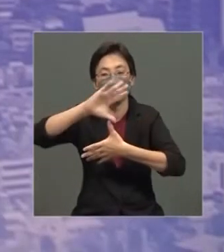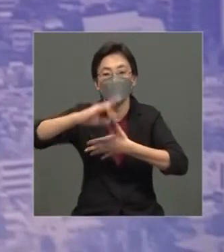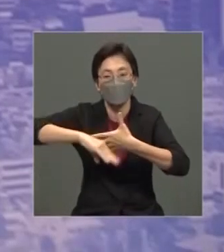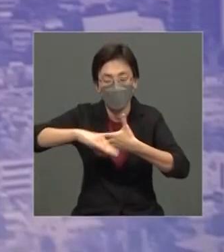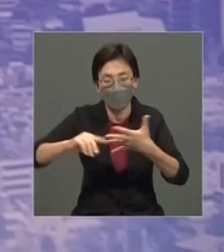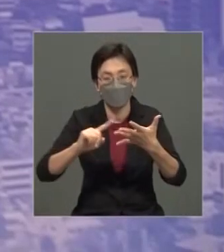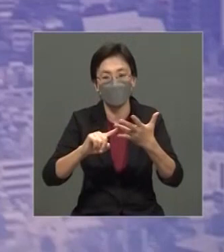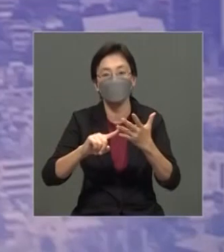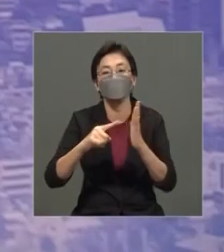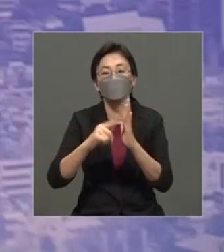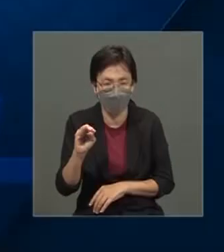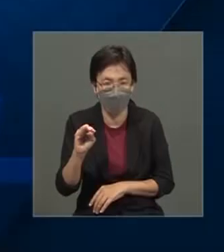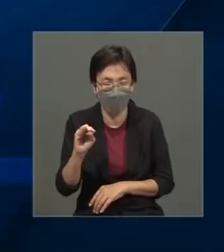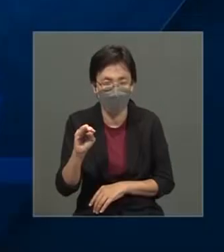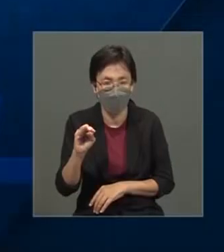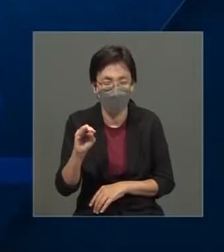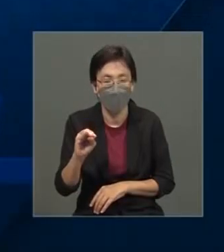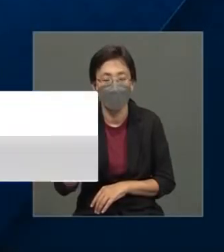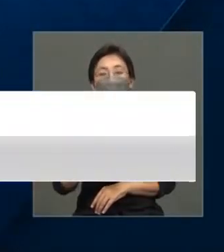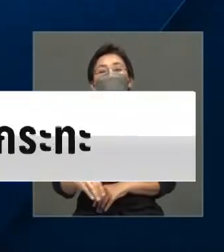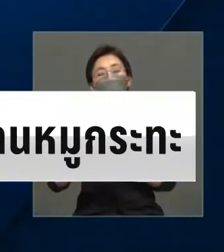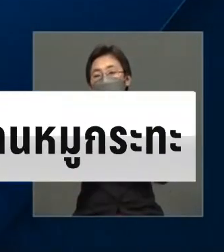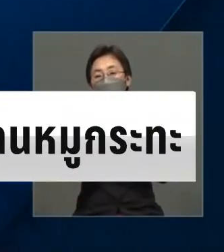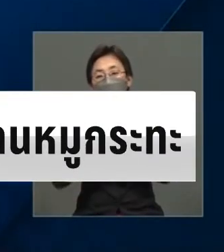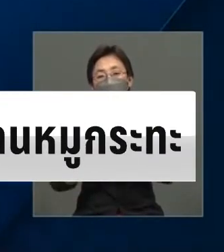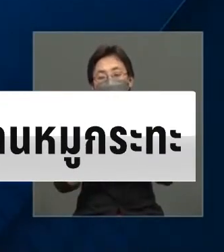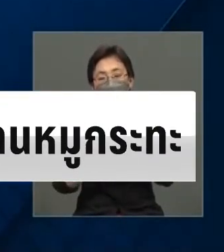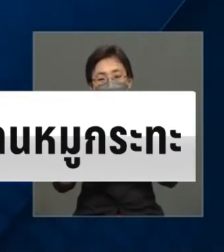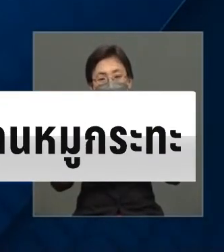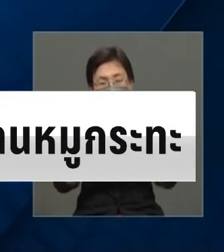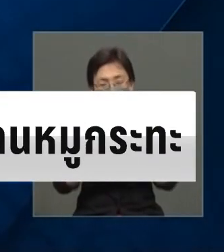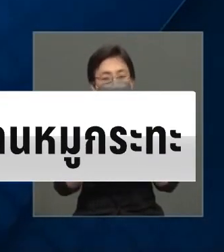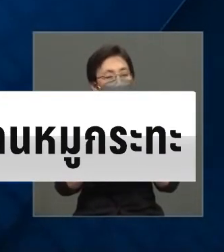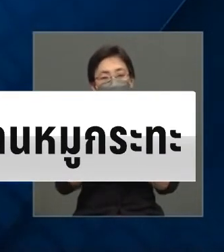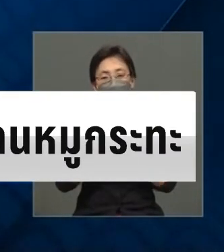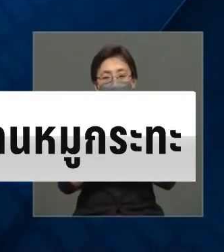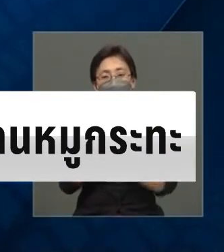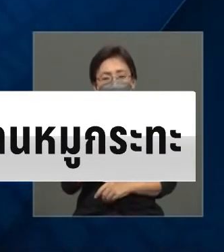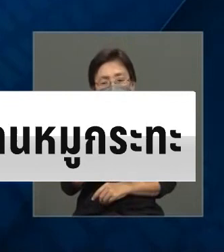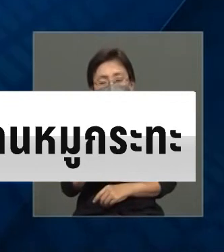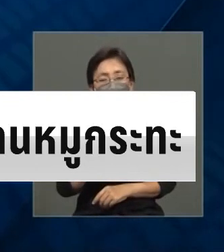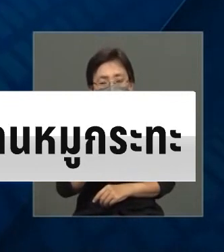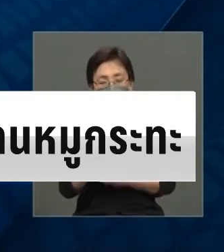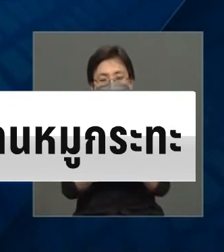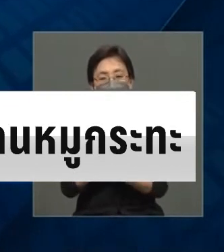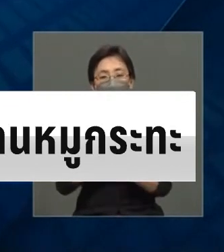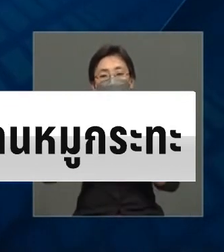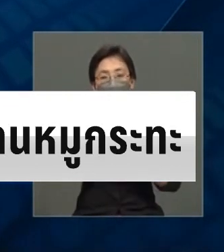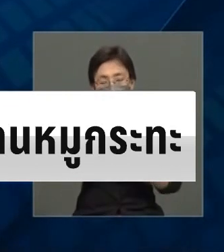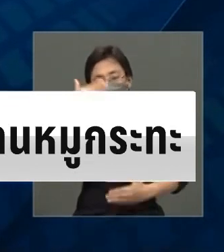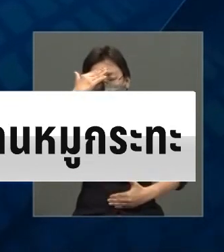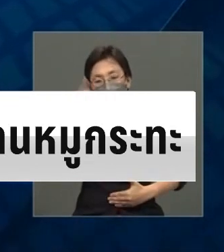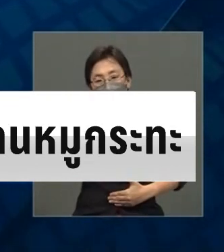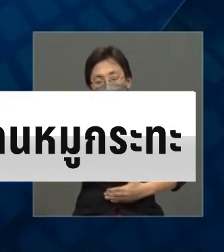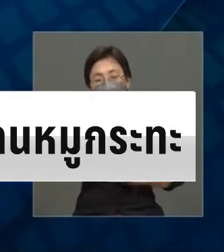สุขภาพกรมควบคุมโรคกระทรวงสาธารณสุขซึ่งเป็นตัวแทนสปกท่านร่วมแถลงวันนี้นะคะเปิดเผยว่า